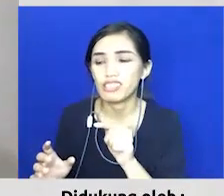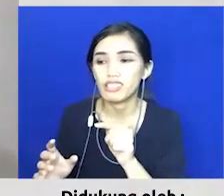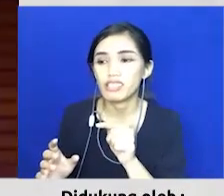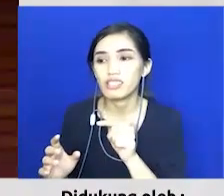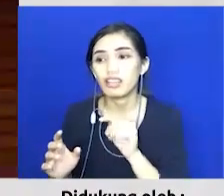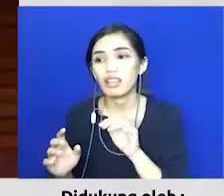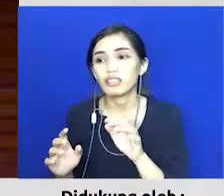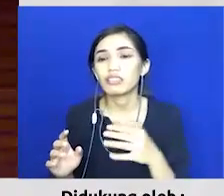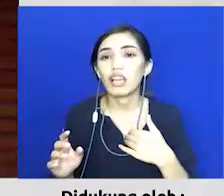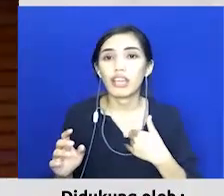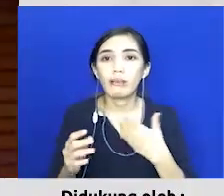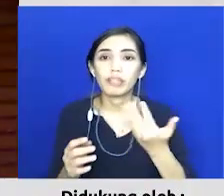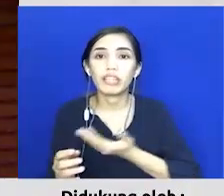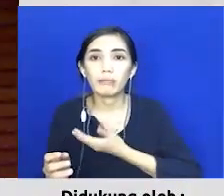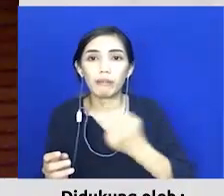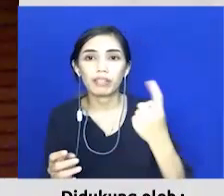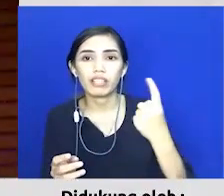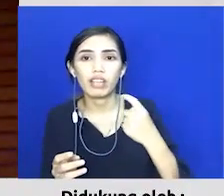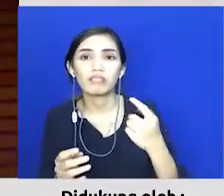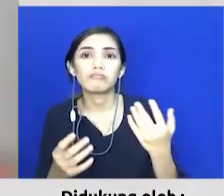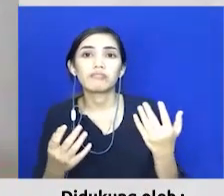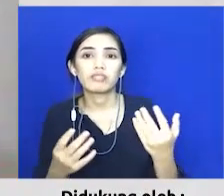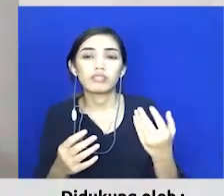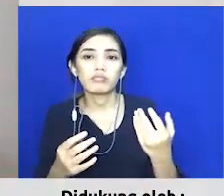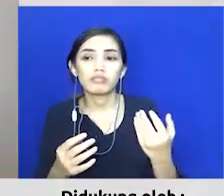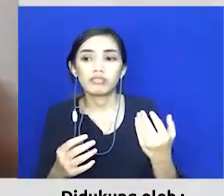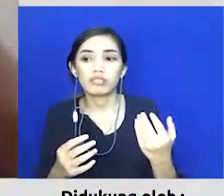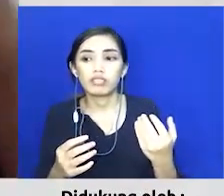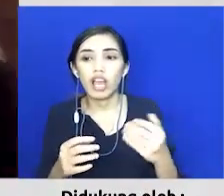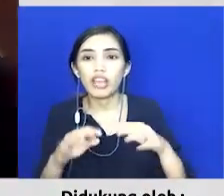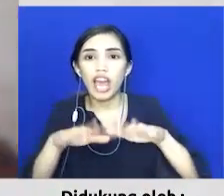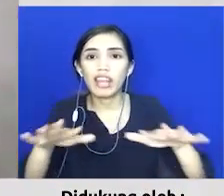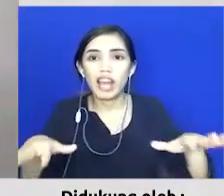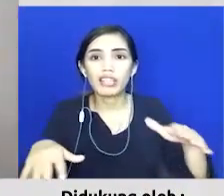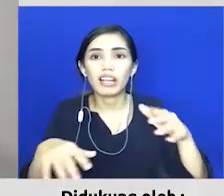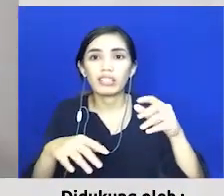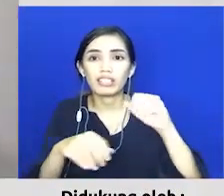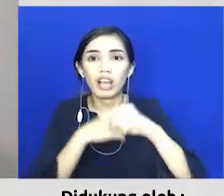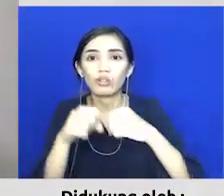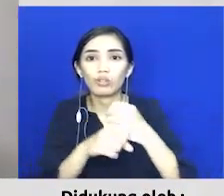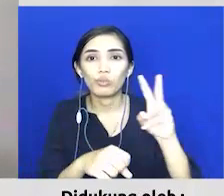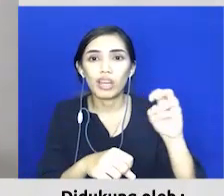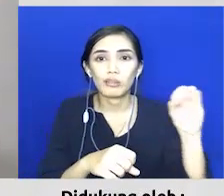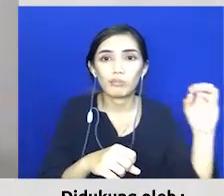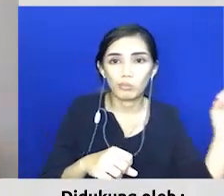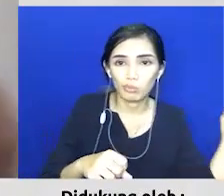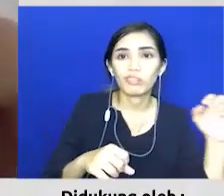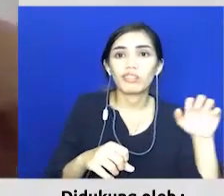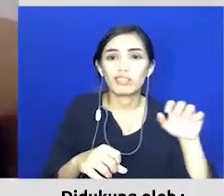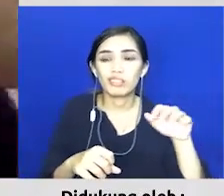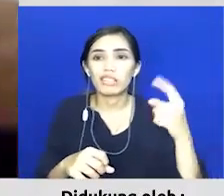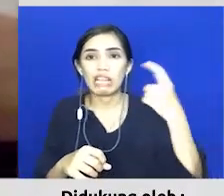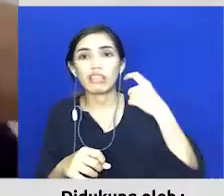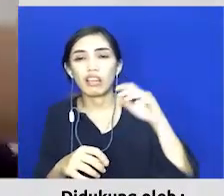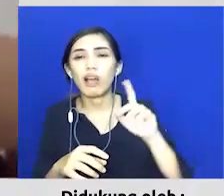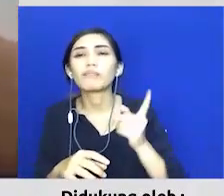gini, gini. Kenapa ya kalau film festival, ternyata mendadak udah, aduh kok masih ya gitu, kenapa ya kok